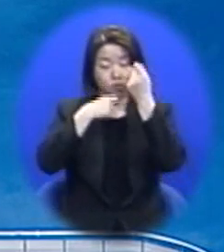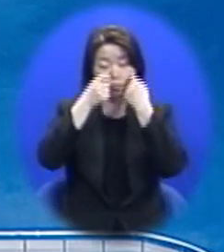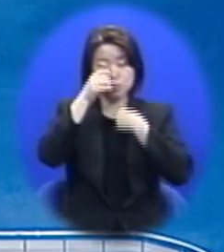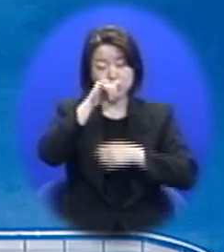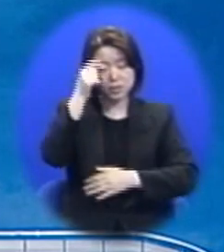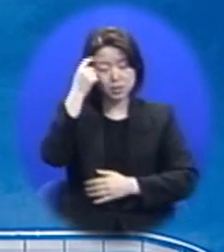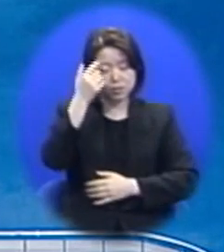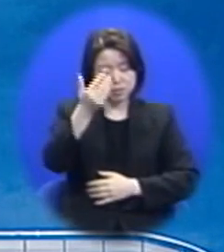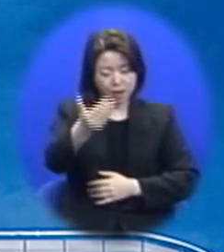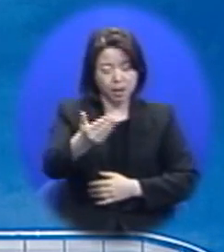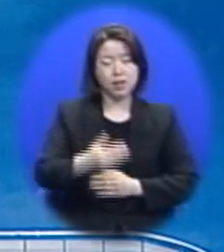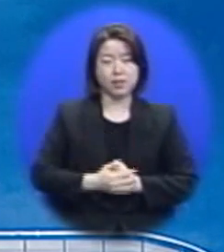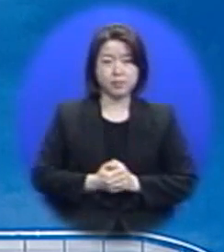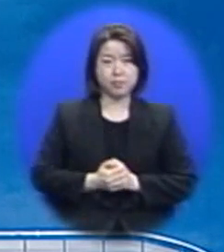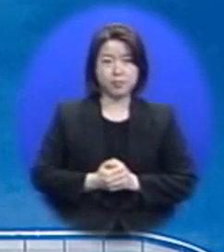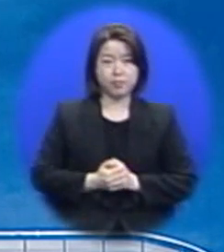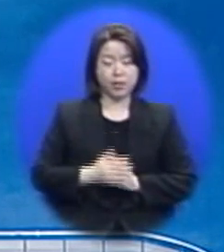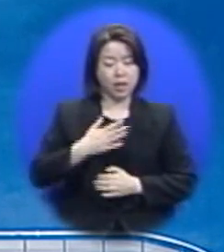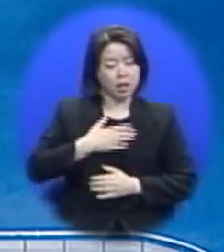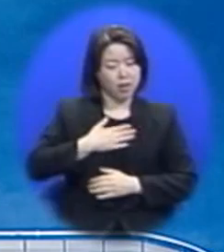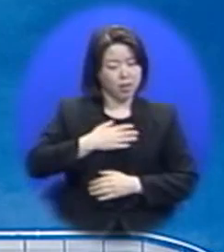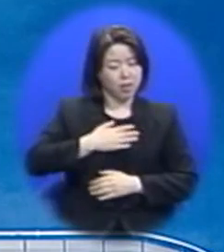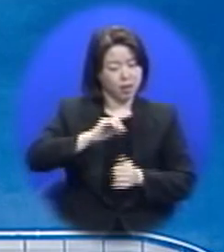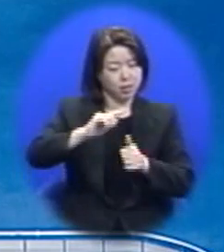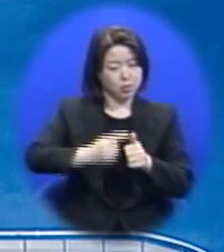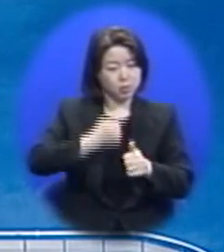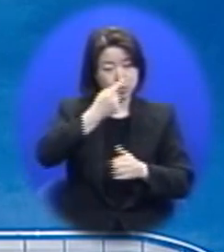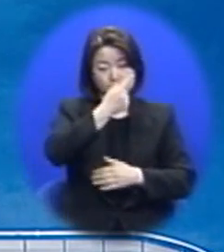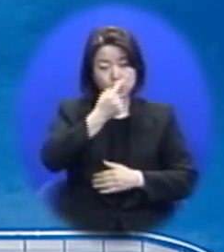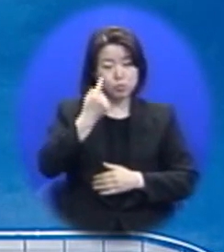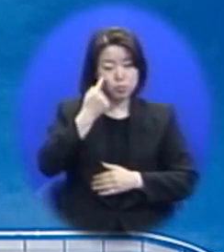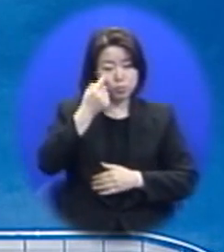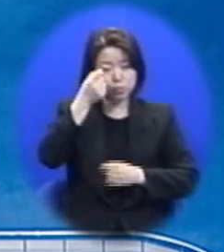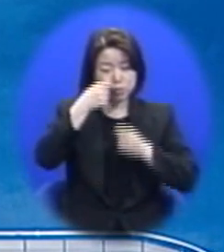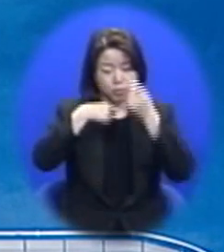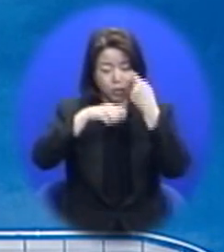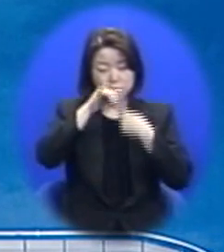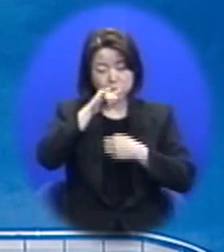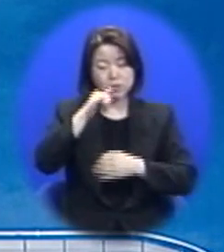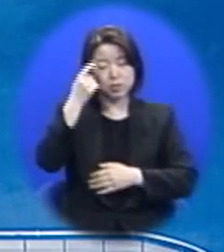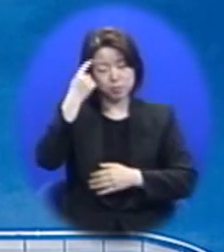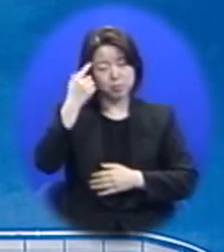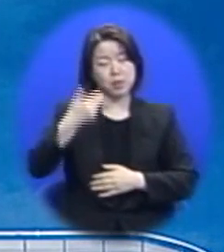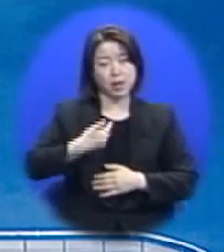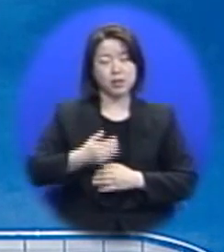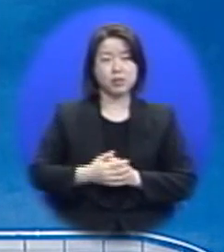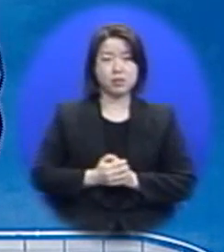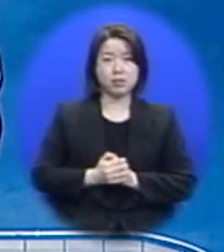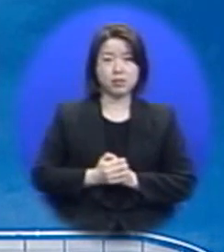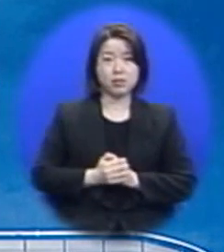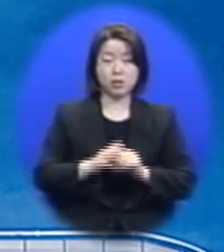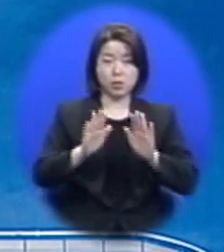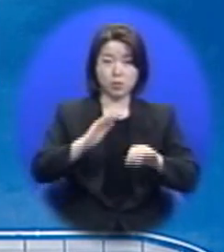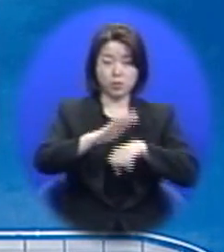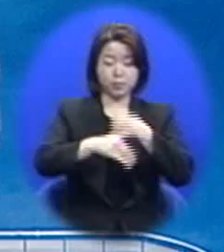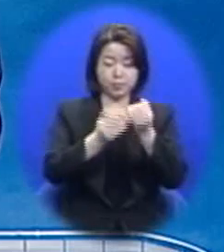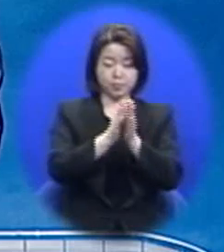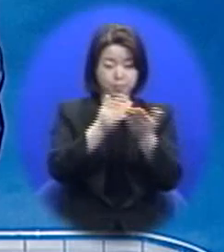하는 겁니다. 눈물이 있었는지를 한번 확인해 봐야 됩니다. 오늘